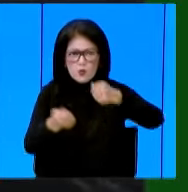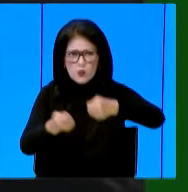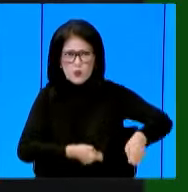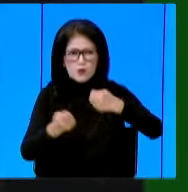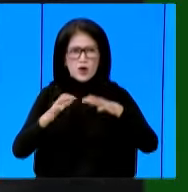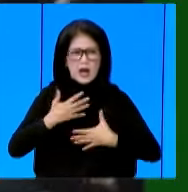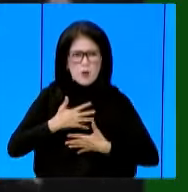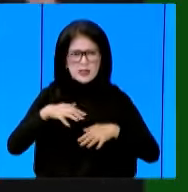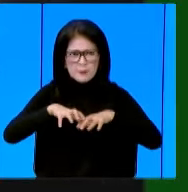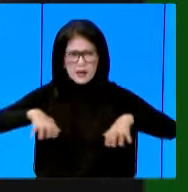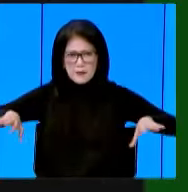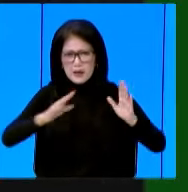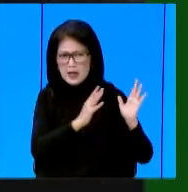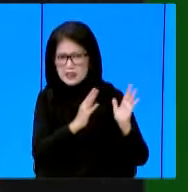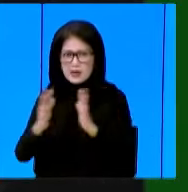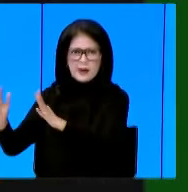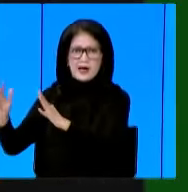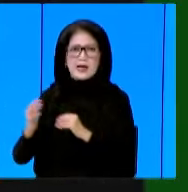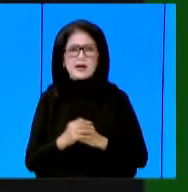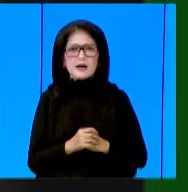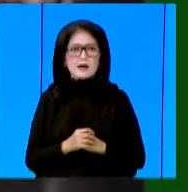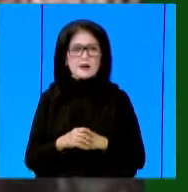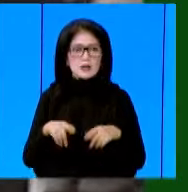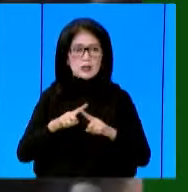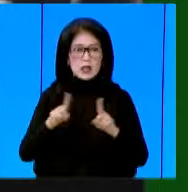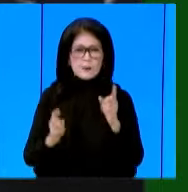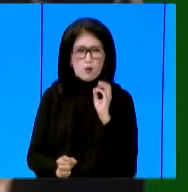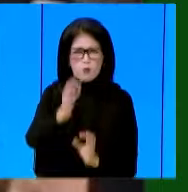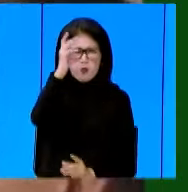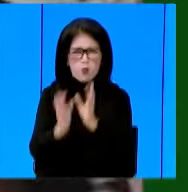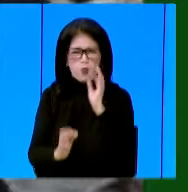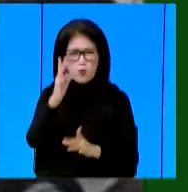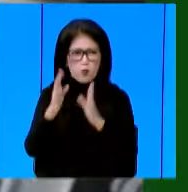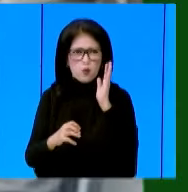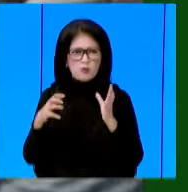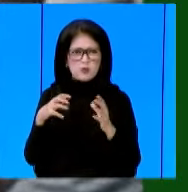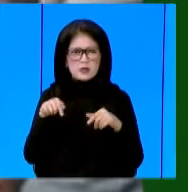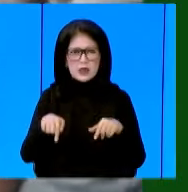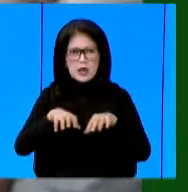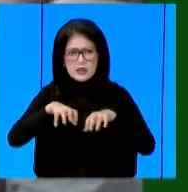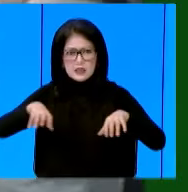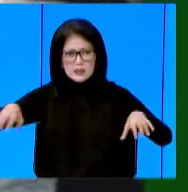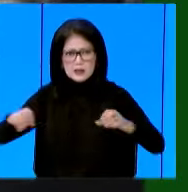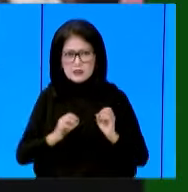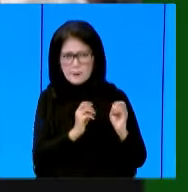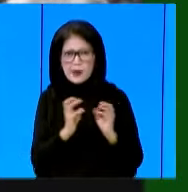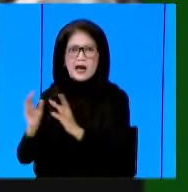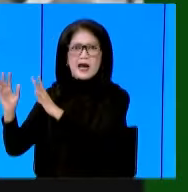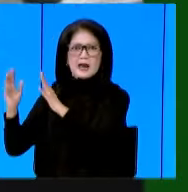di sekitarnya. Namun api sempat membesar hingga menghanguskan dua kios pedagang buah.